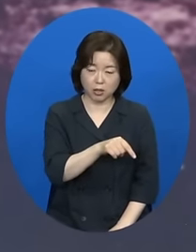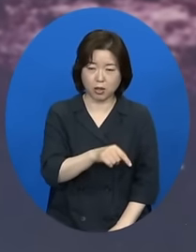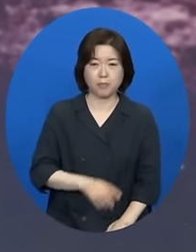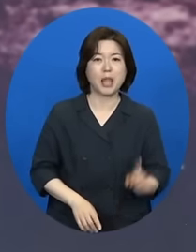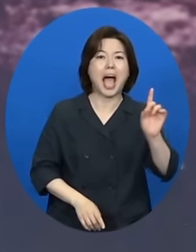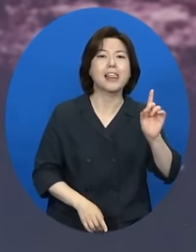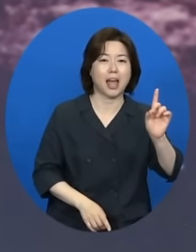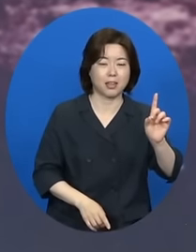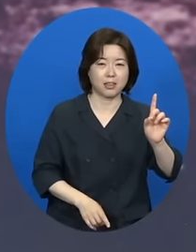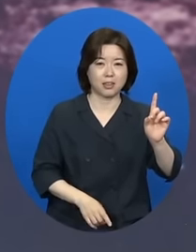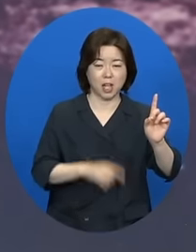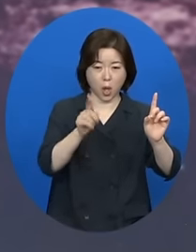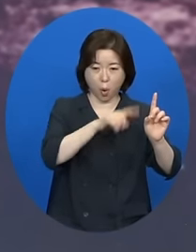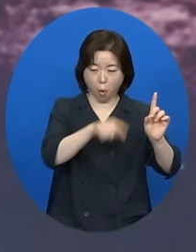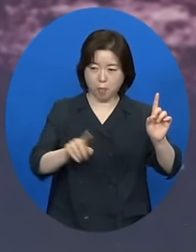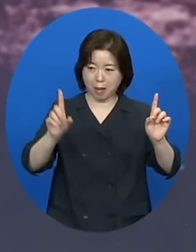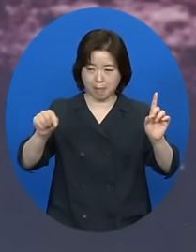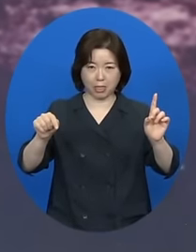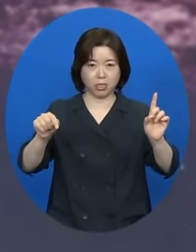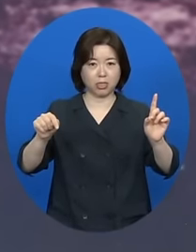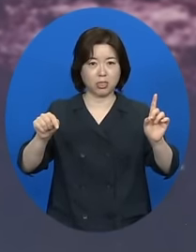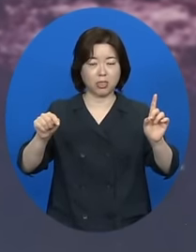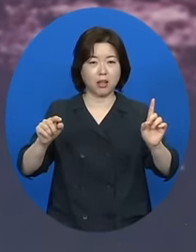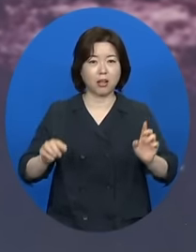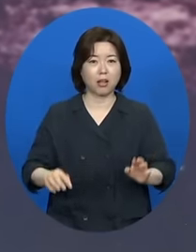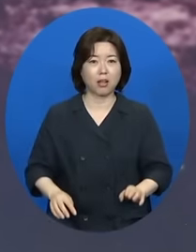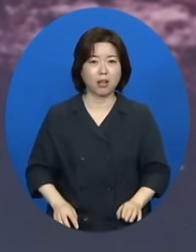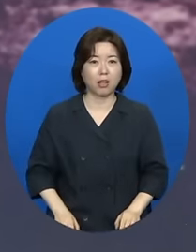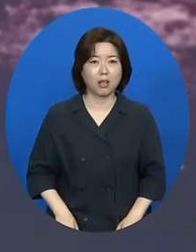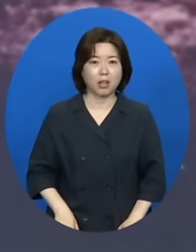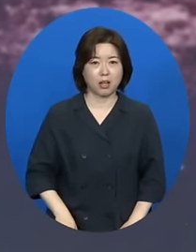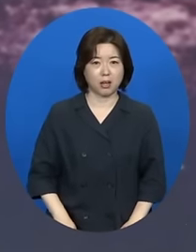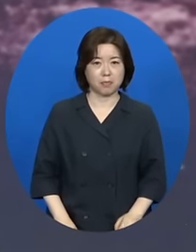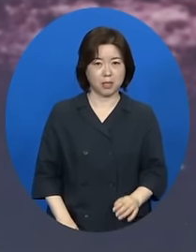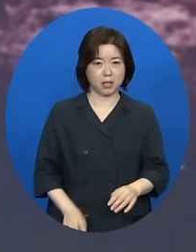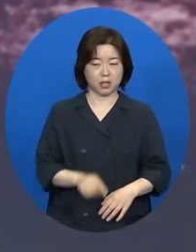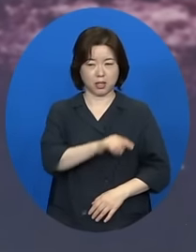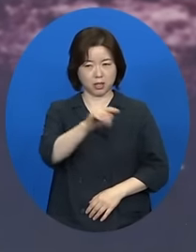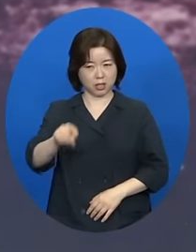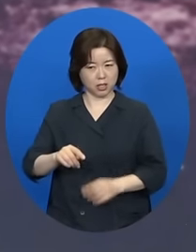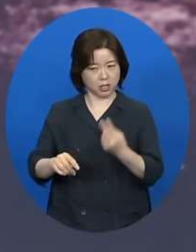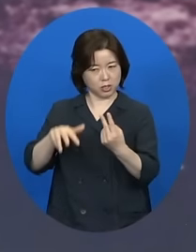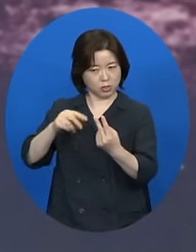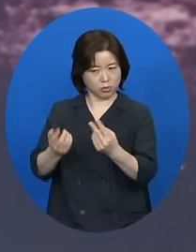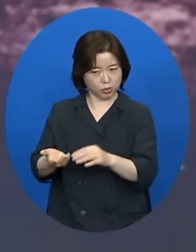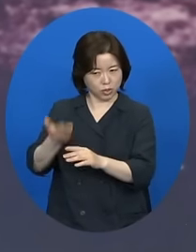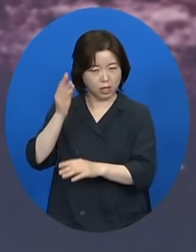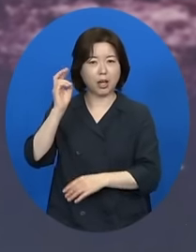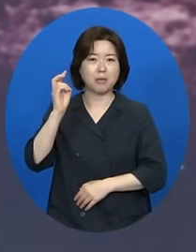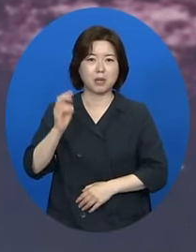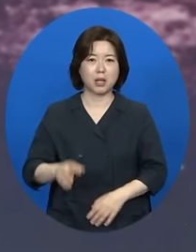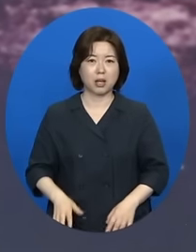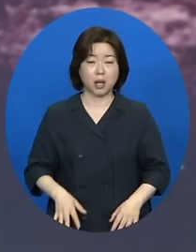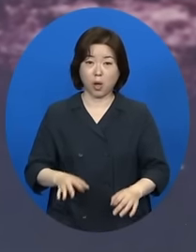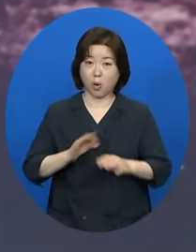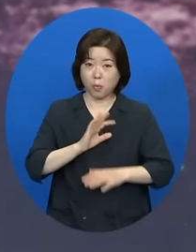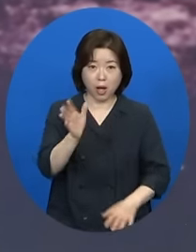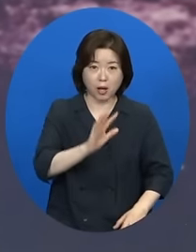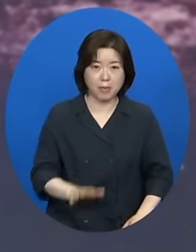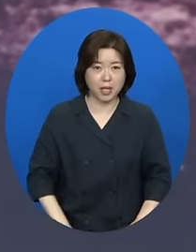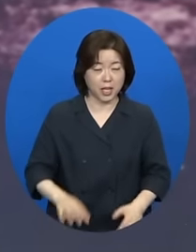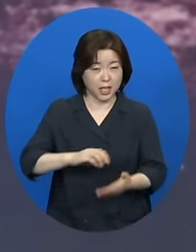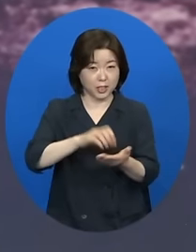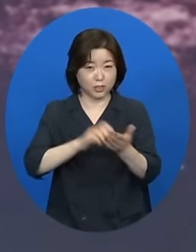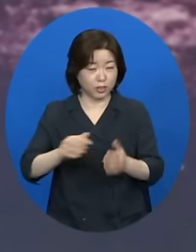달란트고요. 곱하기 만을 해보십시오. 2조 이상 되지 않겠습니까? 별로 안 놀라신가 보니까 그 정도는